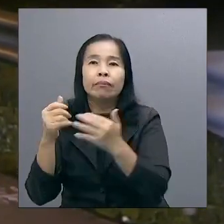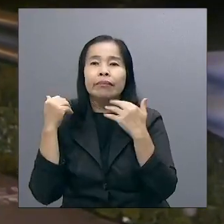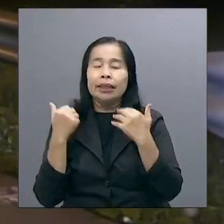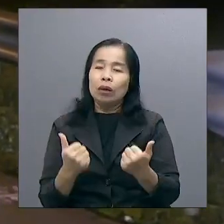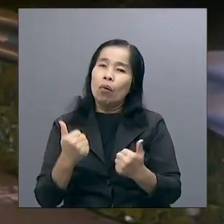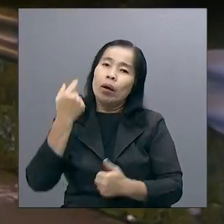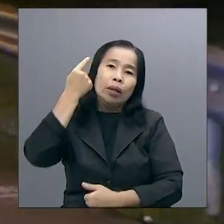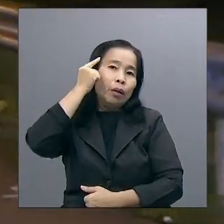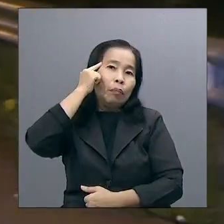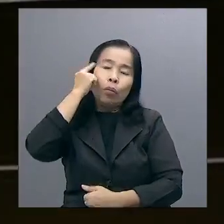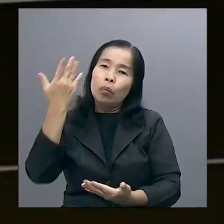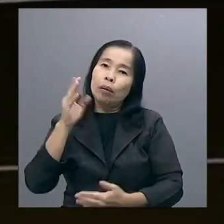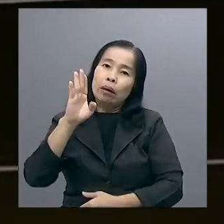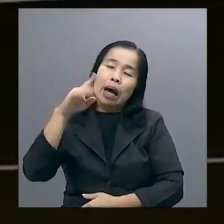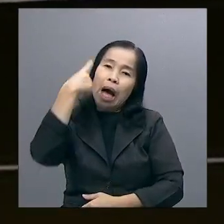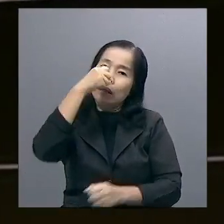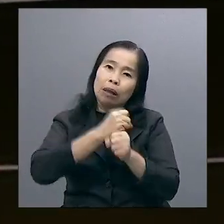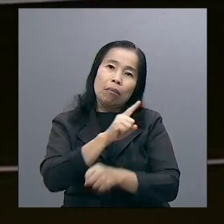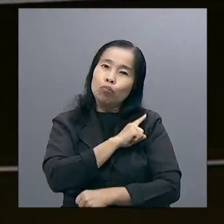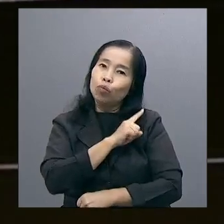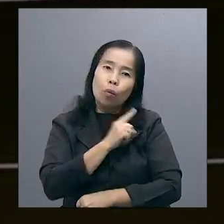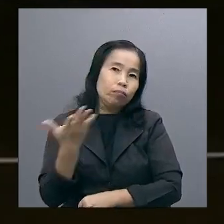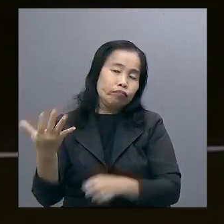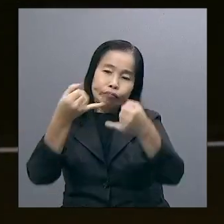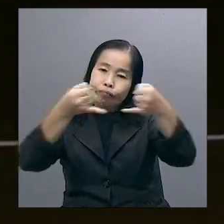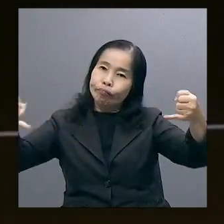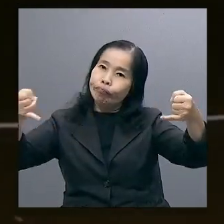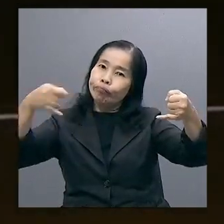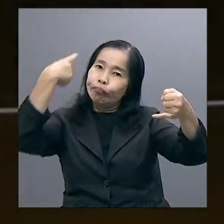ว่า บิษัทเจาของสายสื่อสารนั้นคือใคร